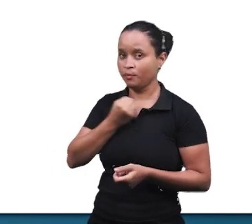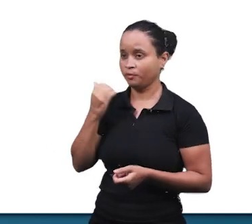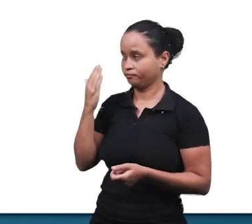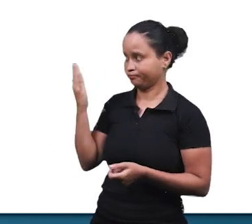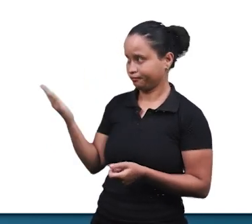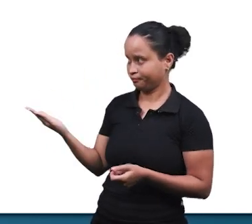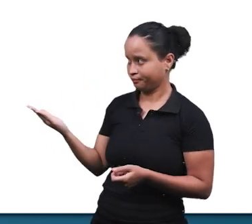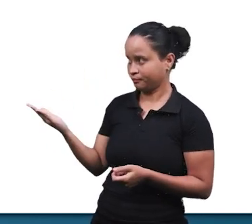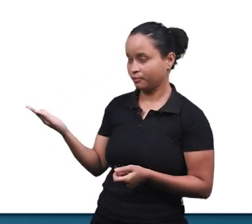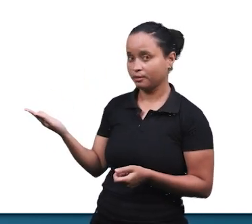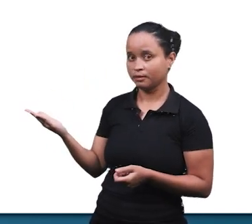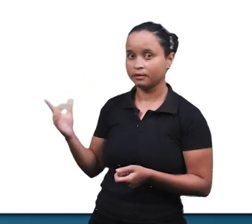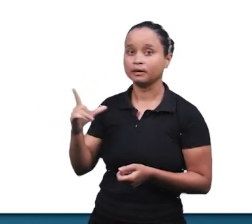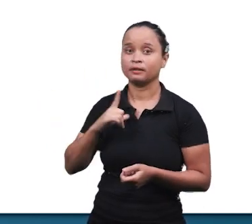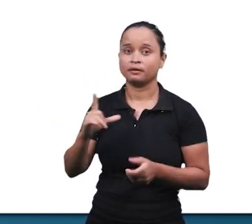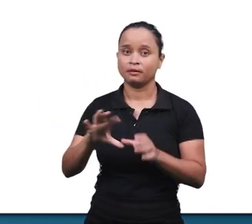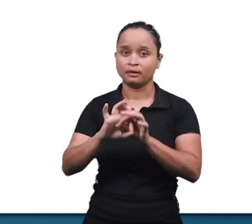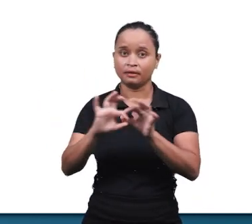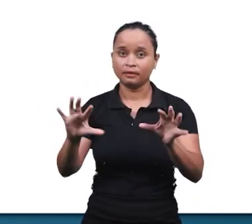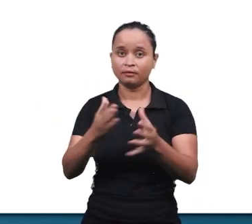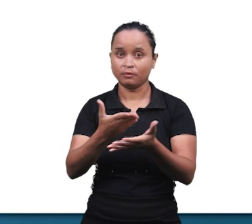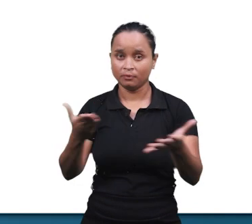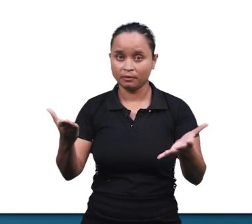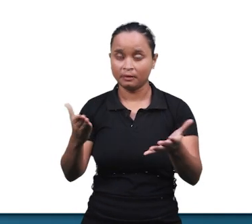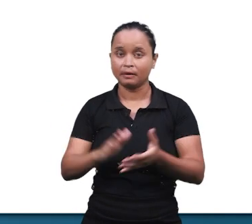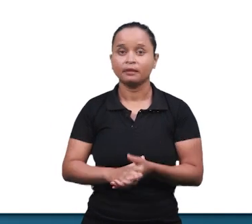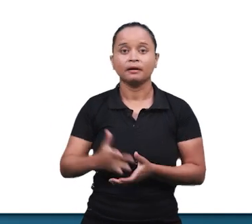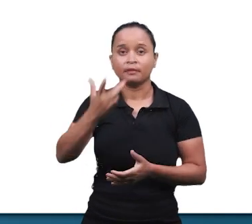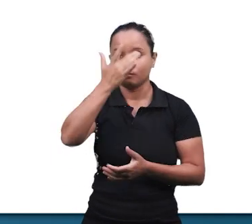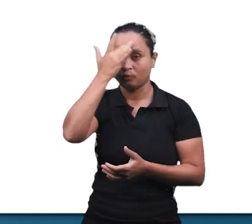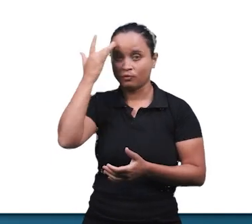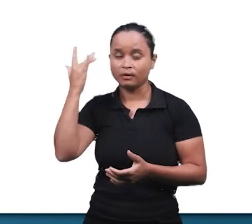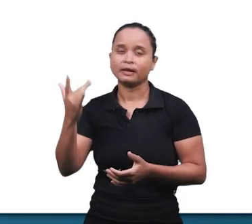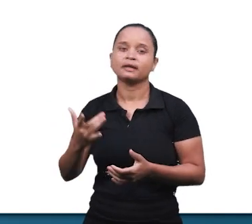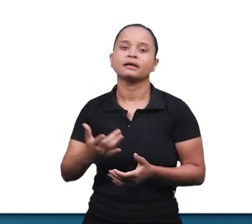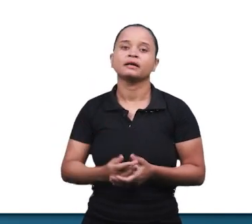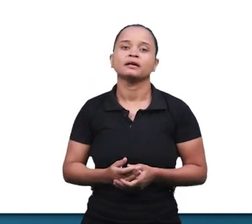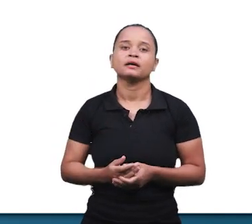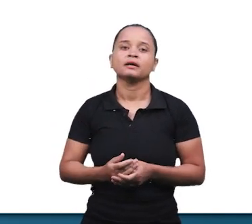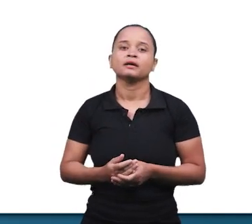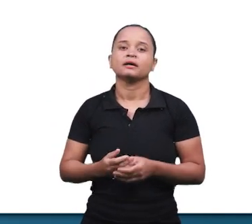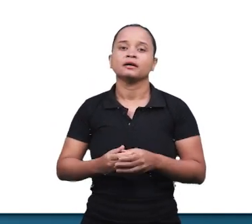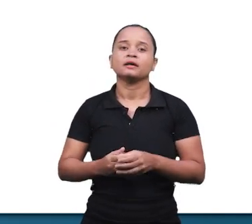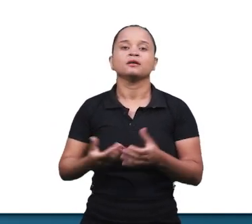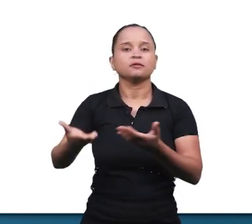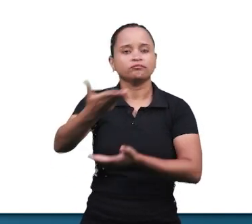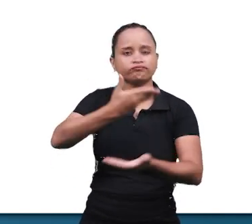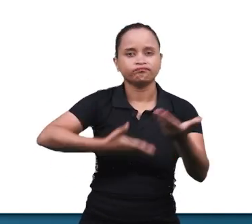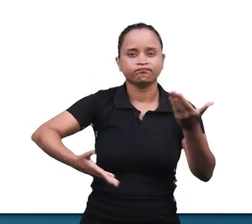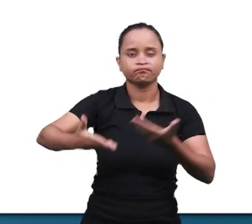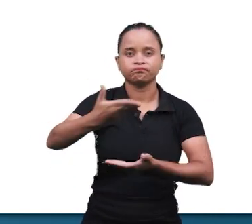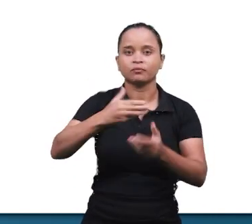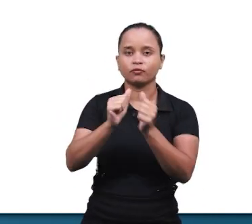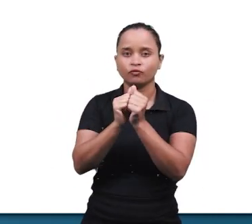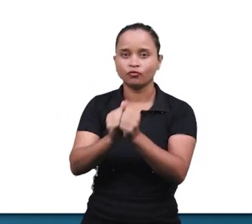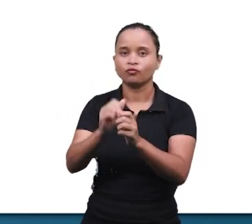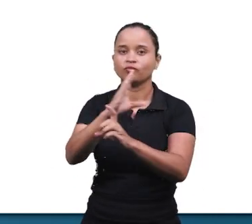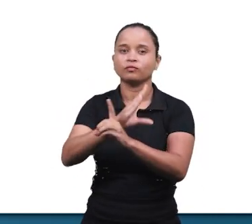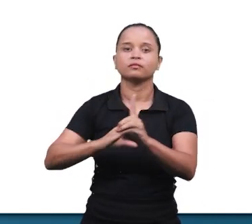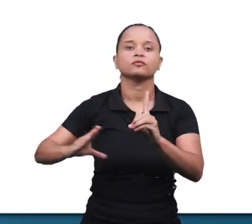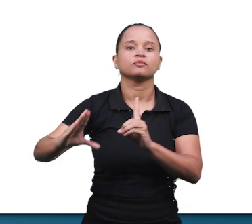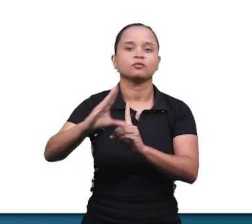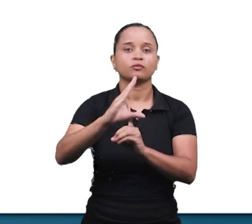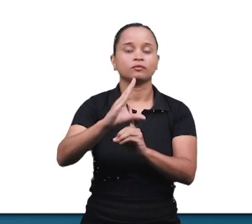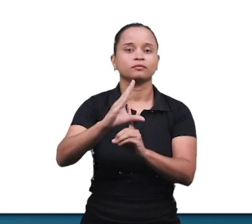0800 707 30 76 à disposition de ceux qu'au Brésil sont en train de partager avec